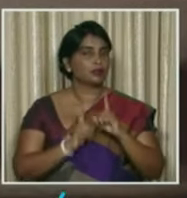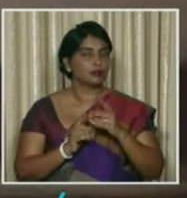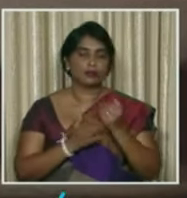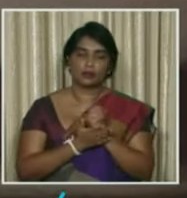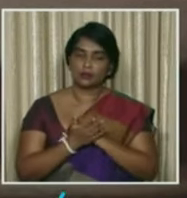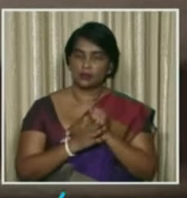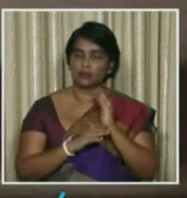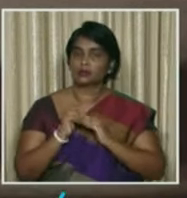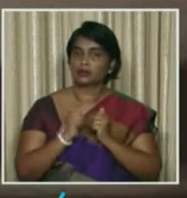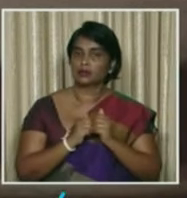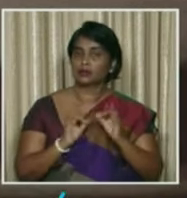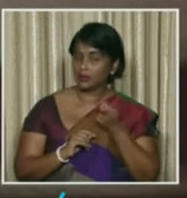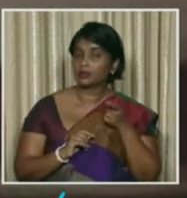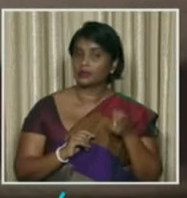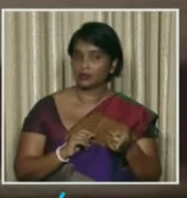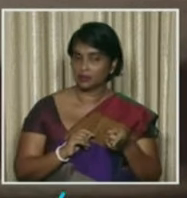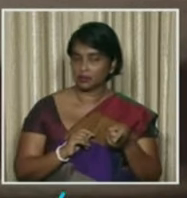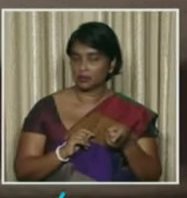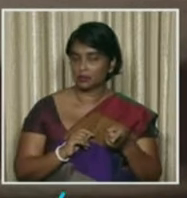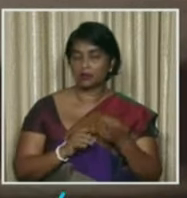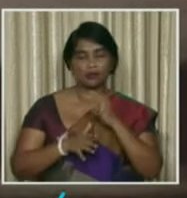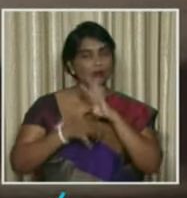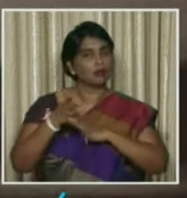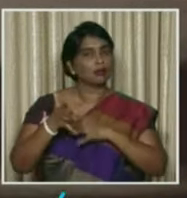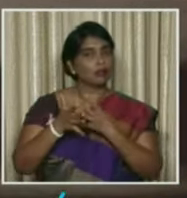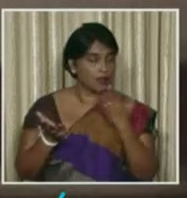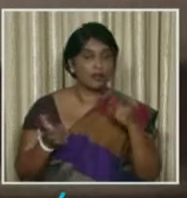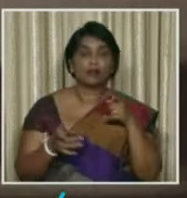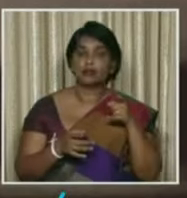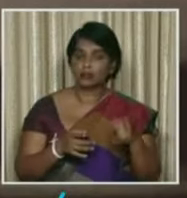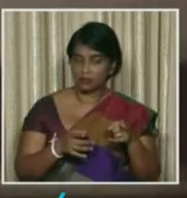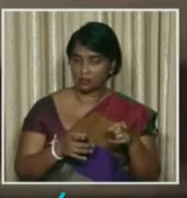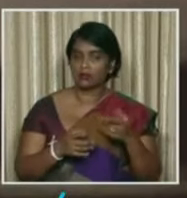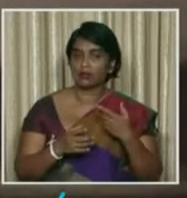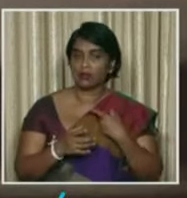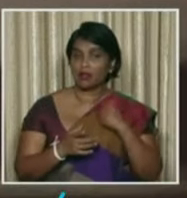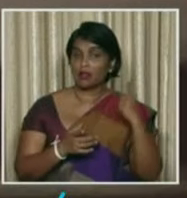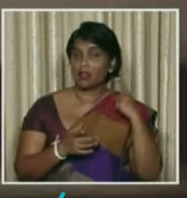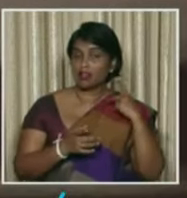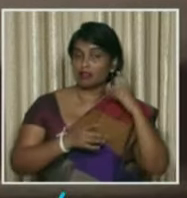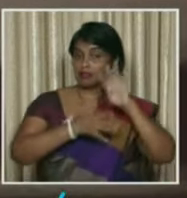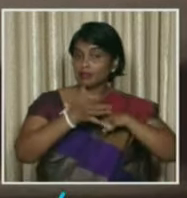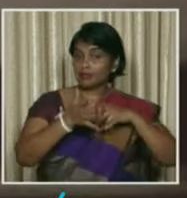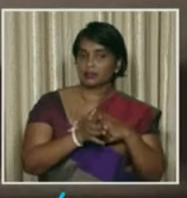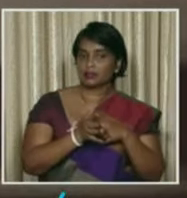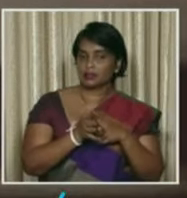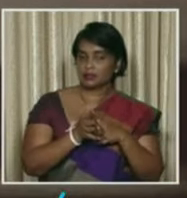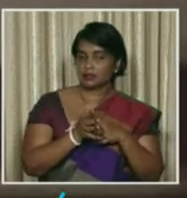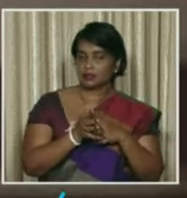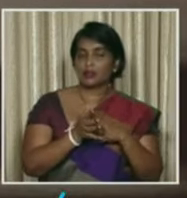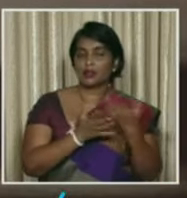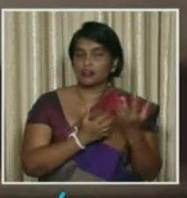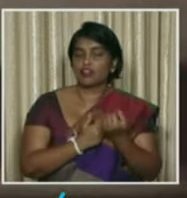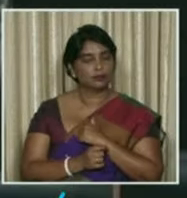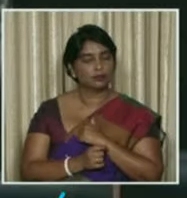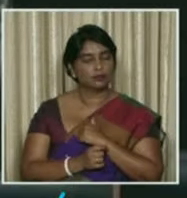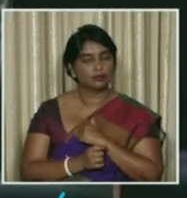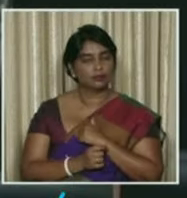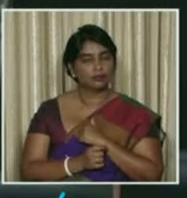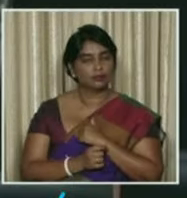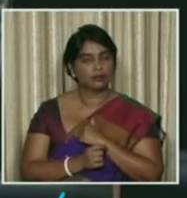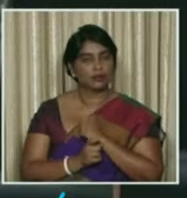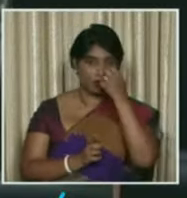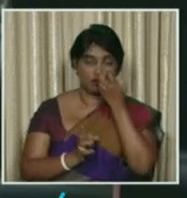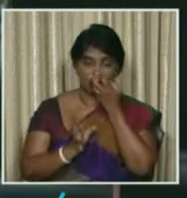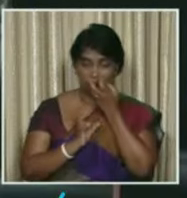සියලු වැඩ කටයුතු සම්පාදනය කරලා තියෙන්නේ. මේ අයවැයට දාන්නේ නැත්තේ ඒක අපි ආරක්ෂක වෑශීර්ෂයේ යටතේ ඒක අපිට ගන්න පුළුවන් වීම නිසා.